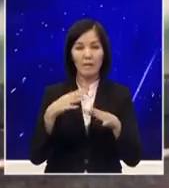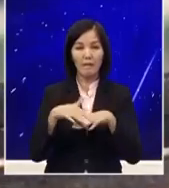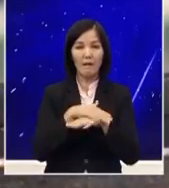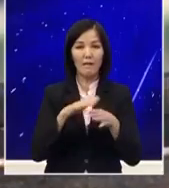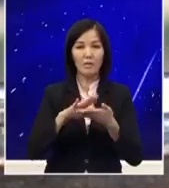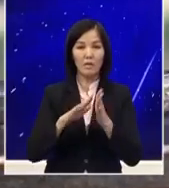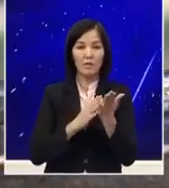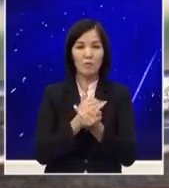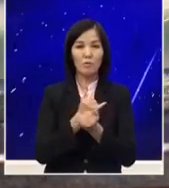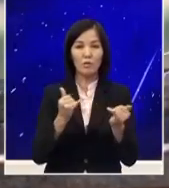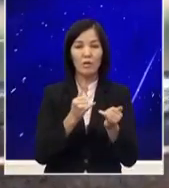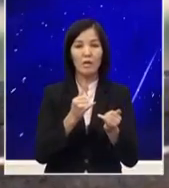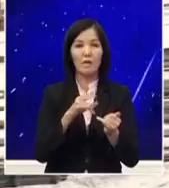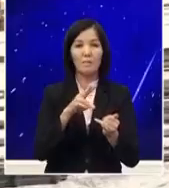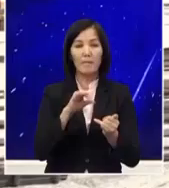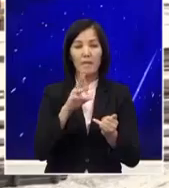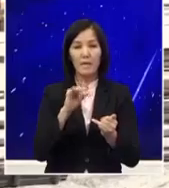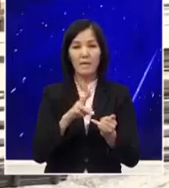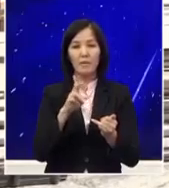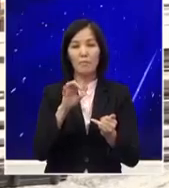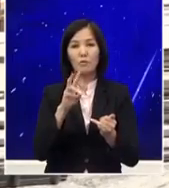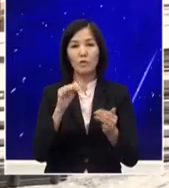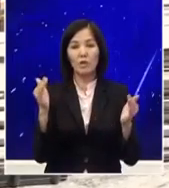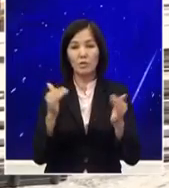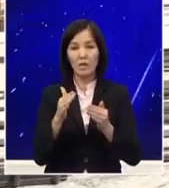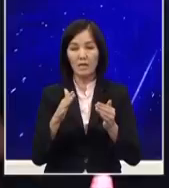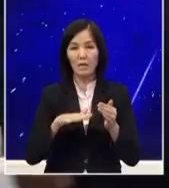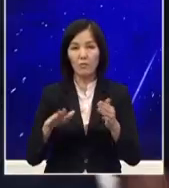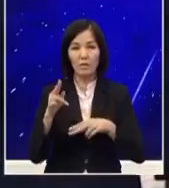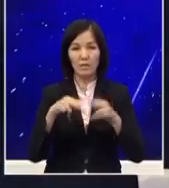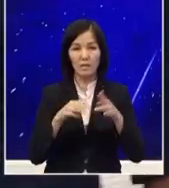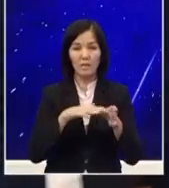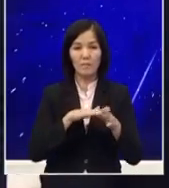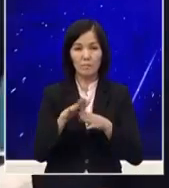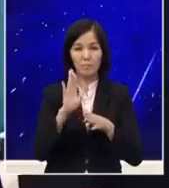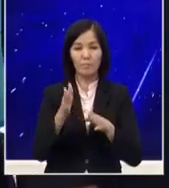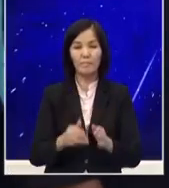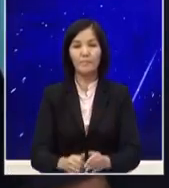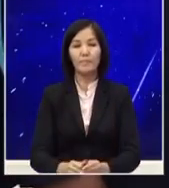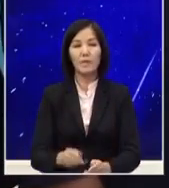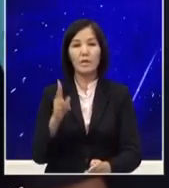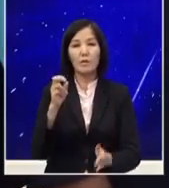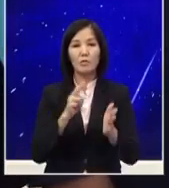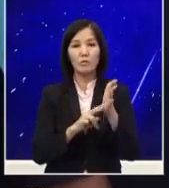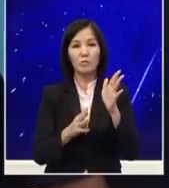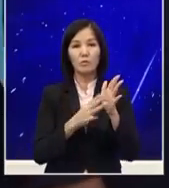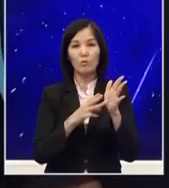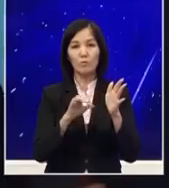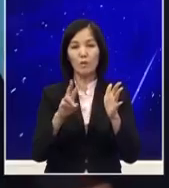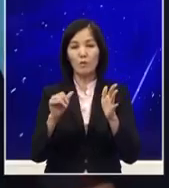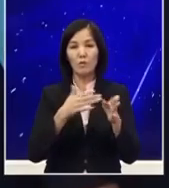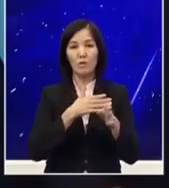қолайлы жағдай мелиоратор Бозторғай ықшам ауданында да атқарылуда. 279 миллион теңге бөлінген,